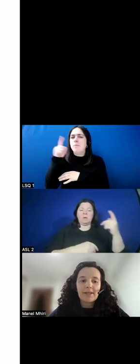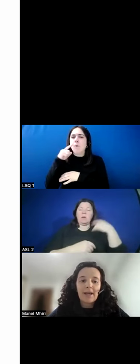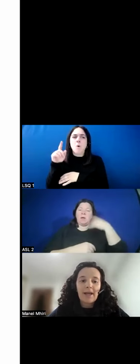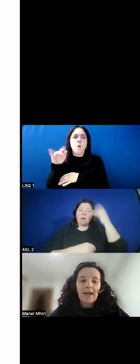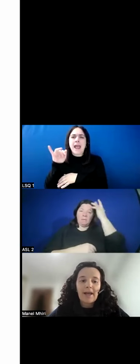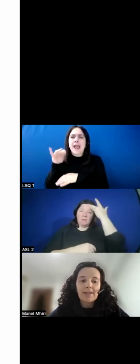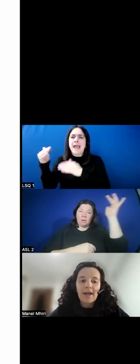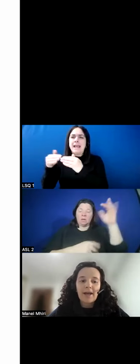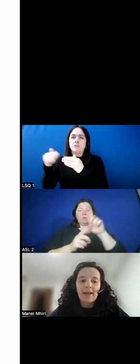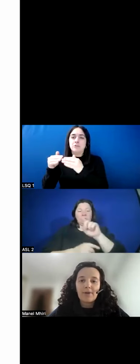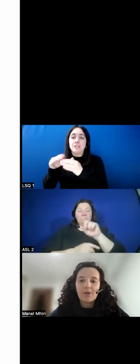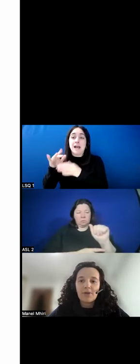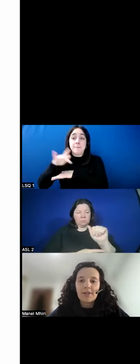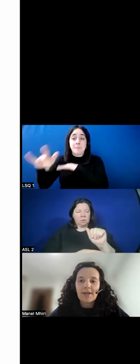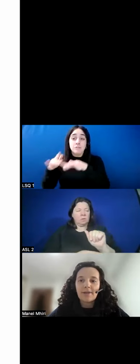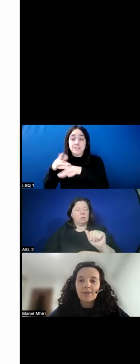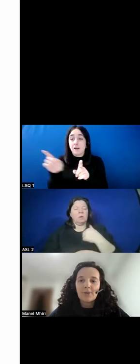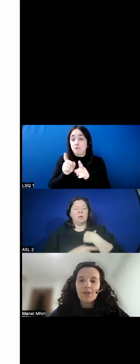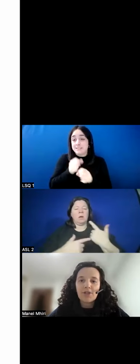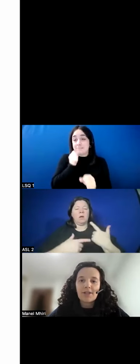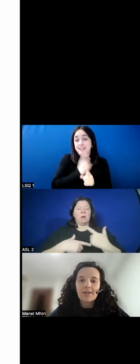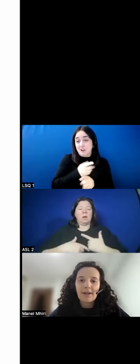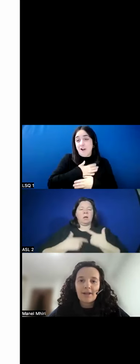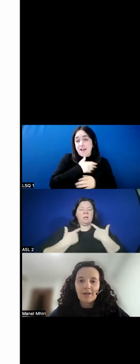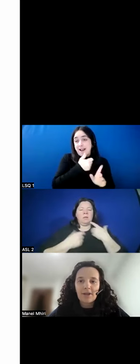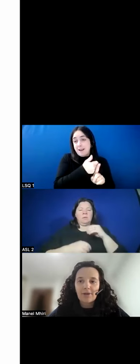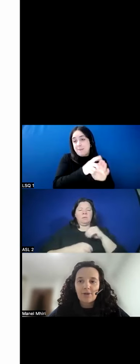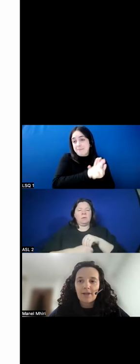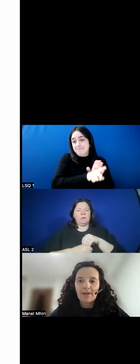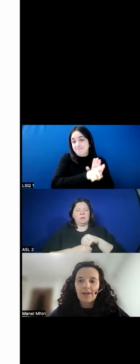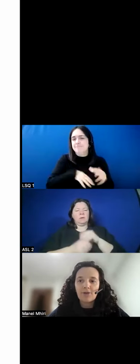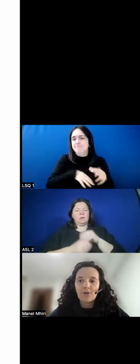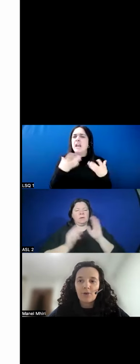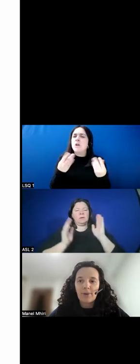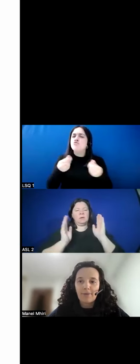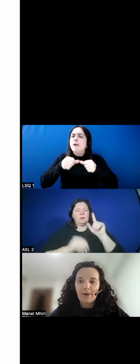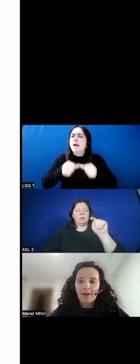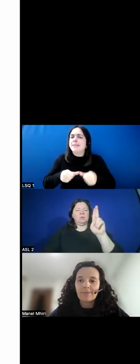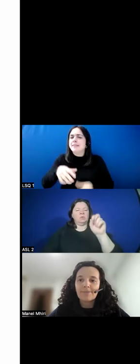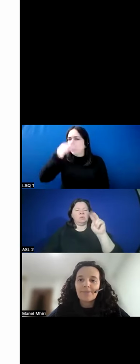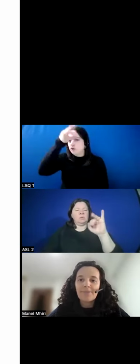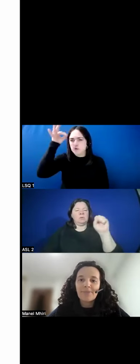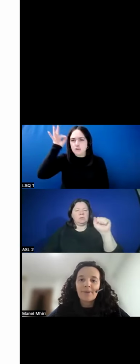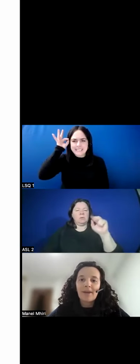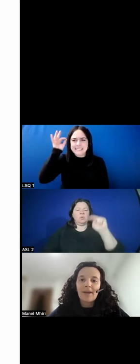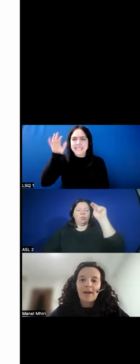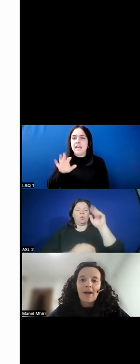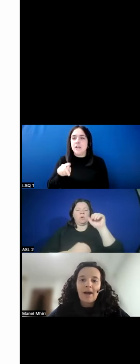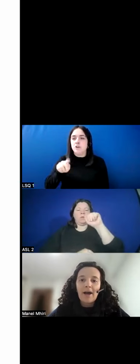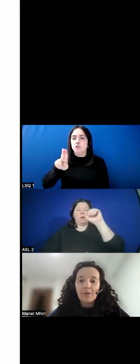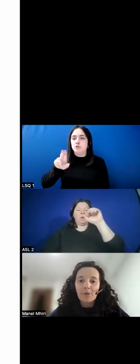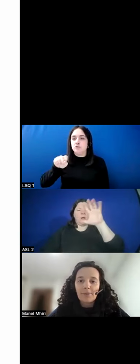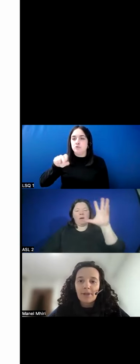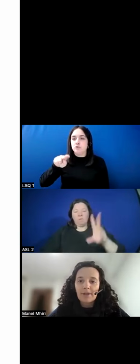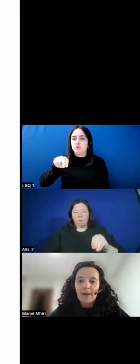personne avec une déficience intellectuelle. Et je vis en Tunisie. C'est un petit pays au nord de